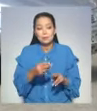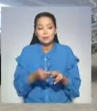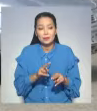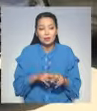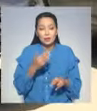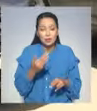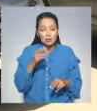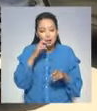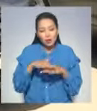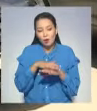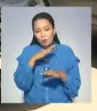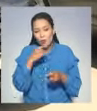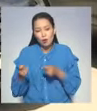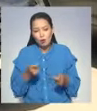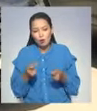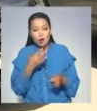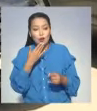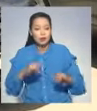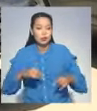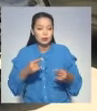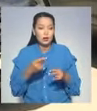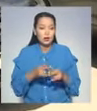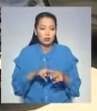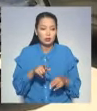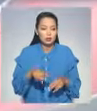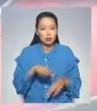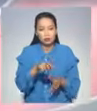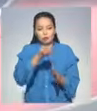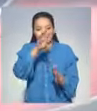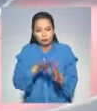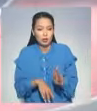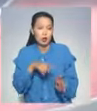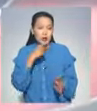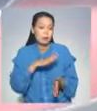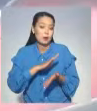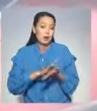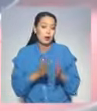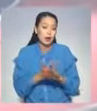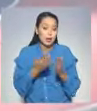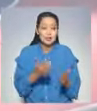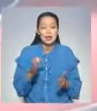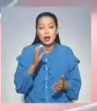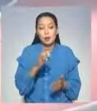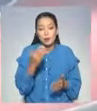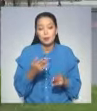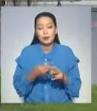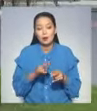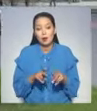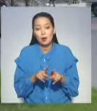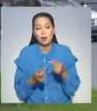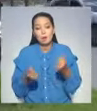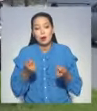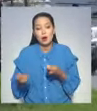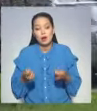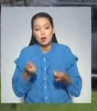ел аумағына ретсіз әкелінген шетелдік көліктер жолдағы жағдайды ушықтырып жібергенін айтты. Олар тіркеусіз жүрді. Мұндай көліктерді